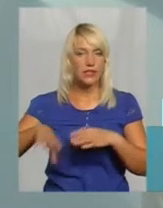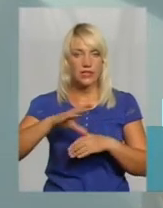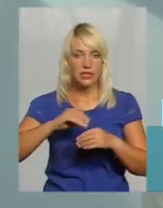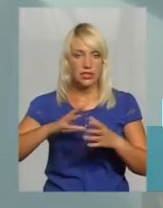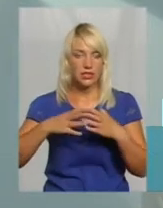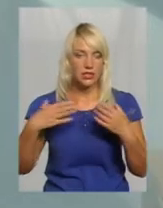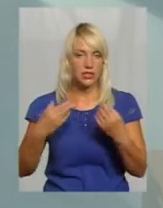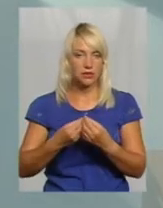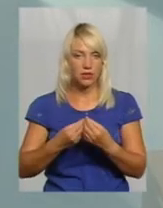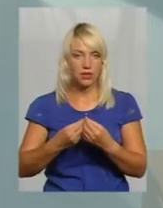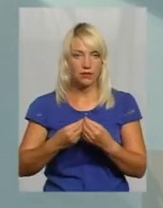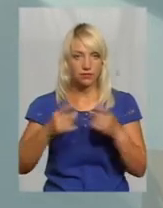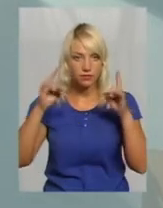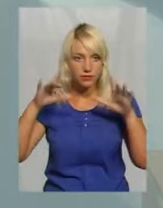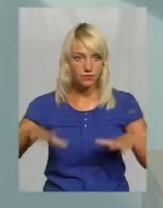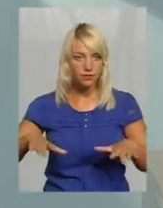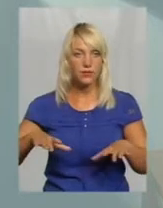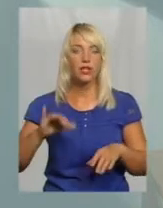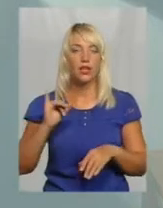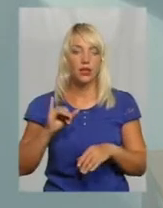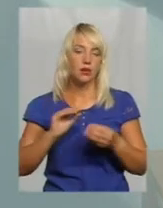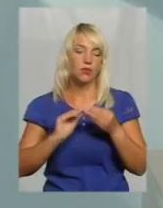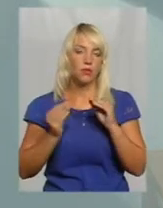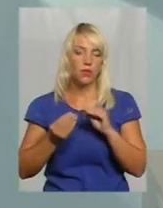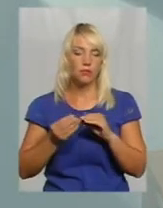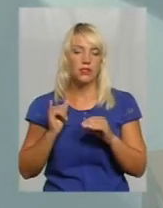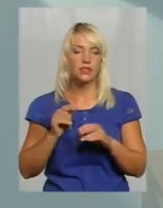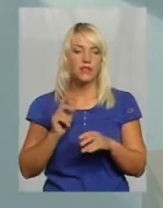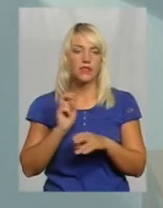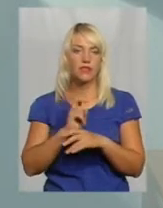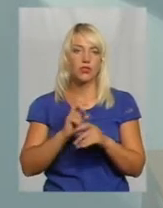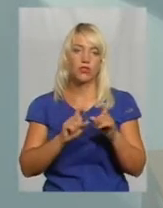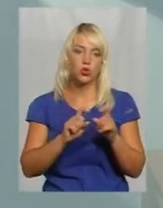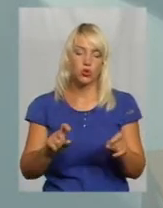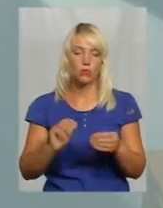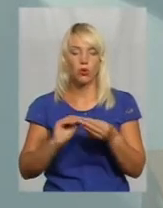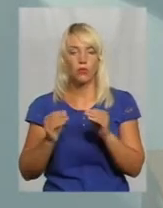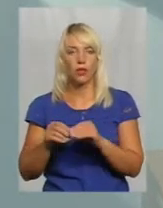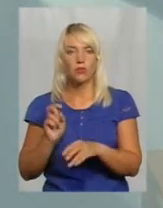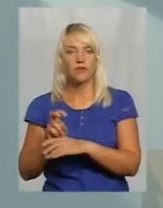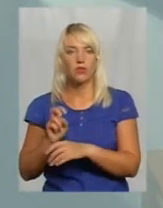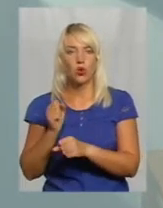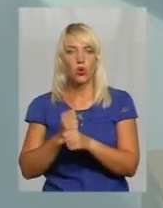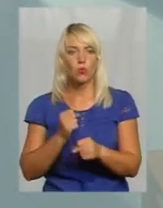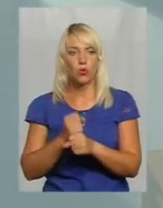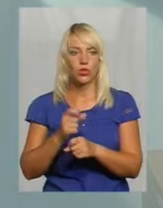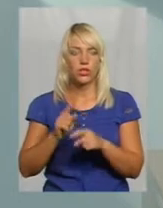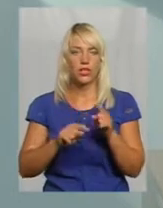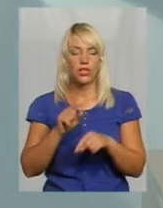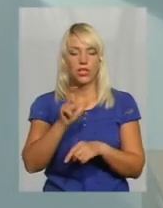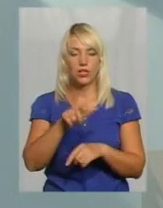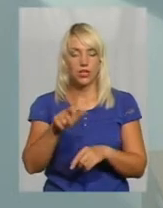вся сім'я. І проблеми з відвідуванням школи, проблеми з відвідуванням роботи в рідних. Через